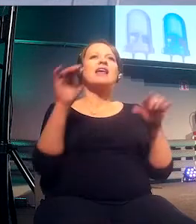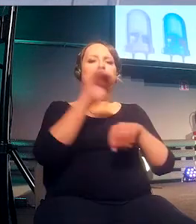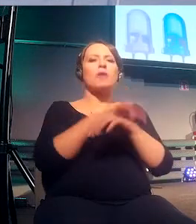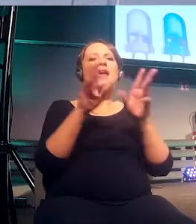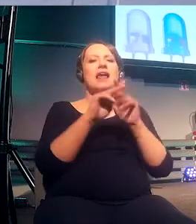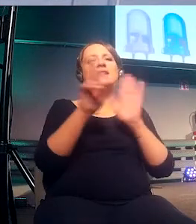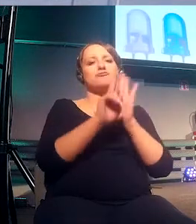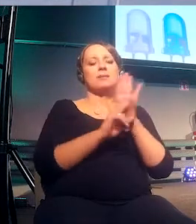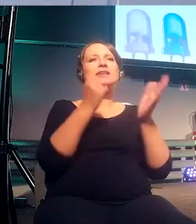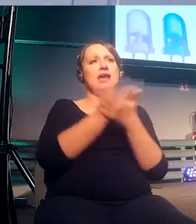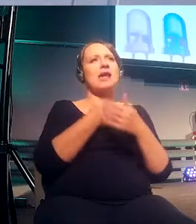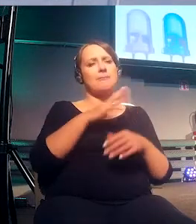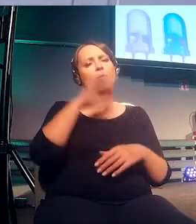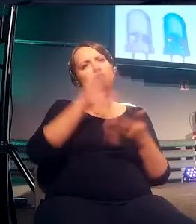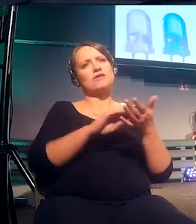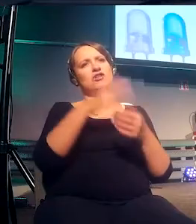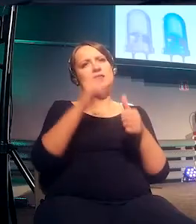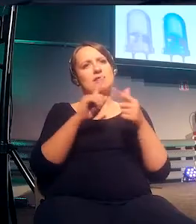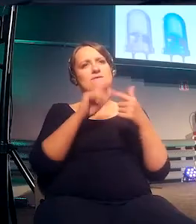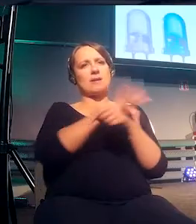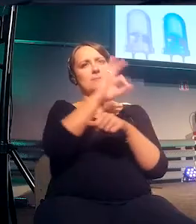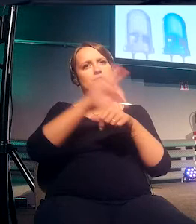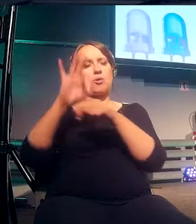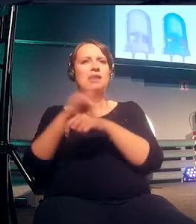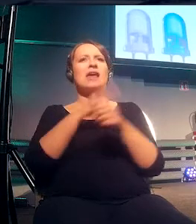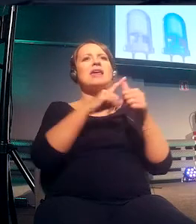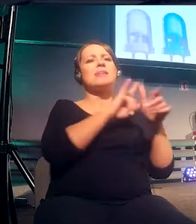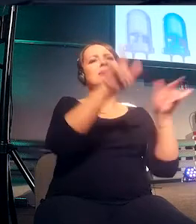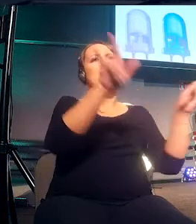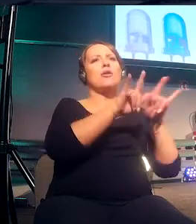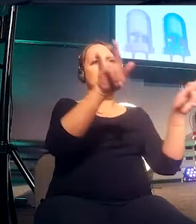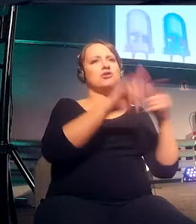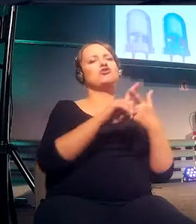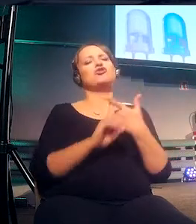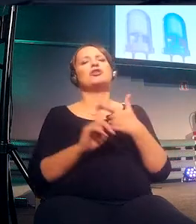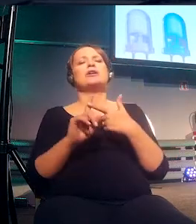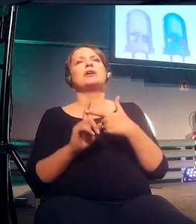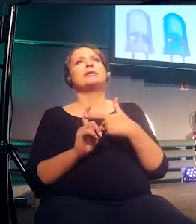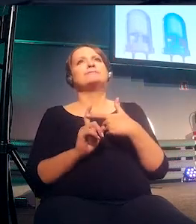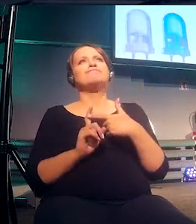Bo ja doświadczyłam tego przy dwóch projektach. Jednym dla linii lotniczych, który był